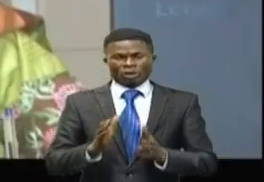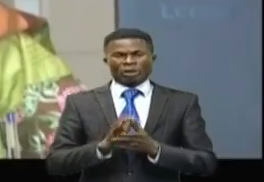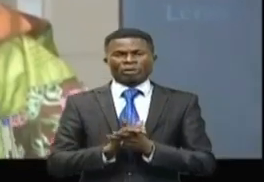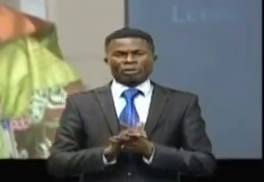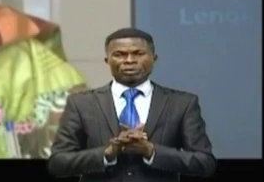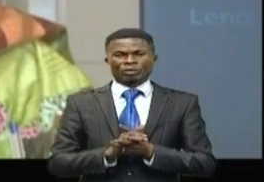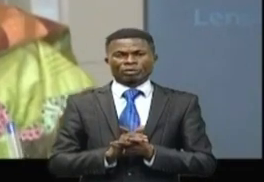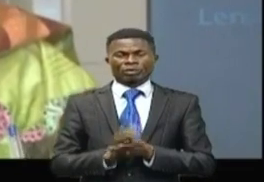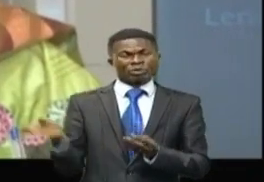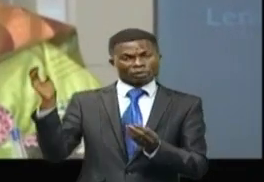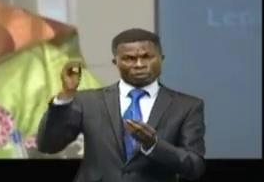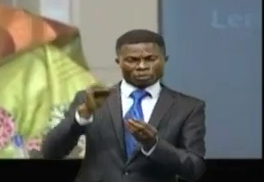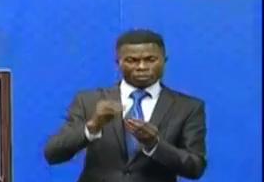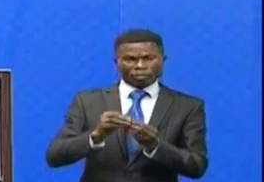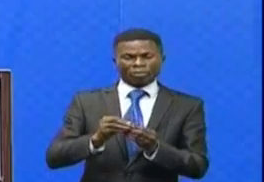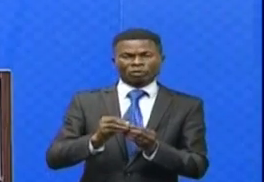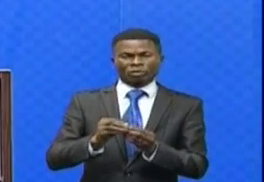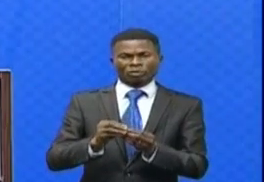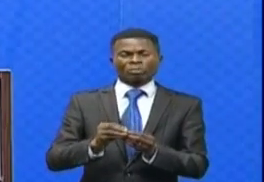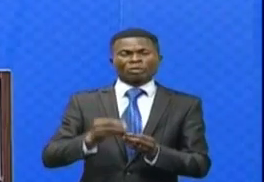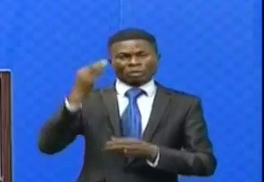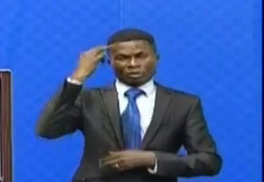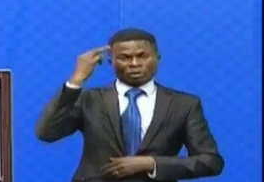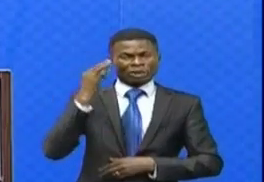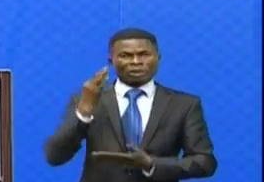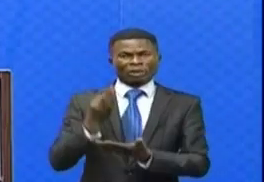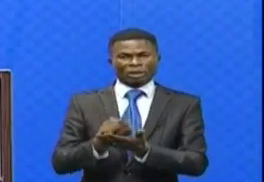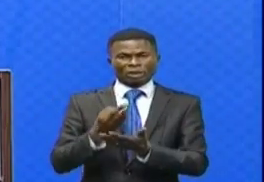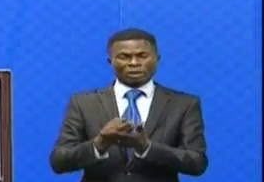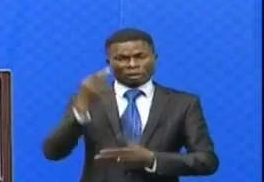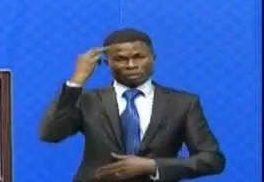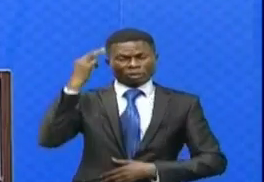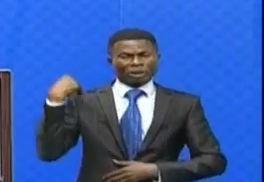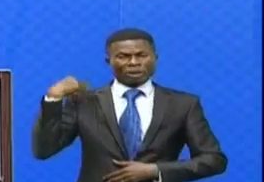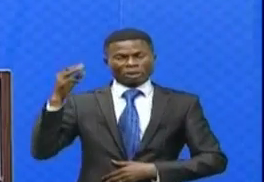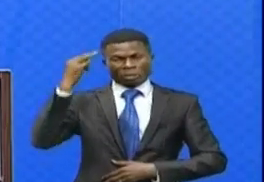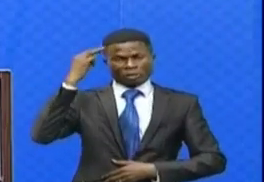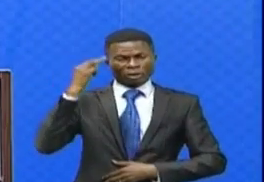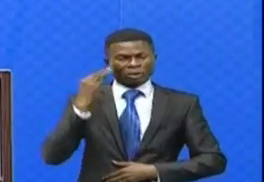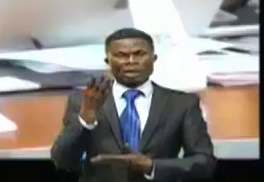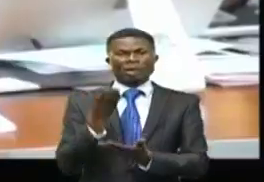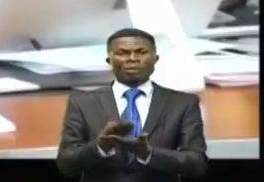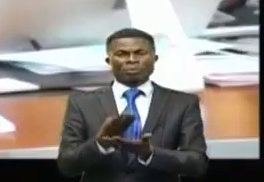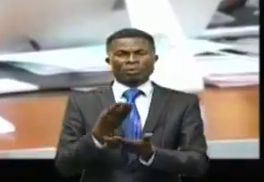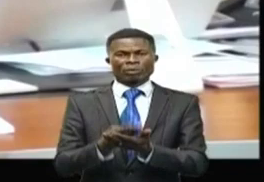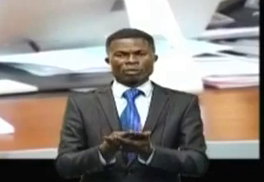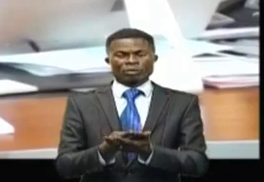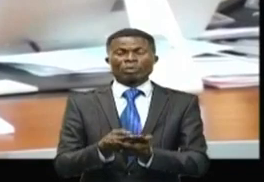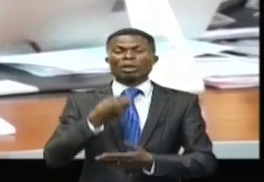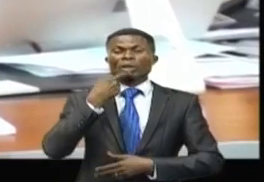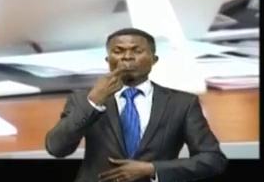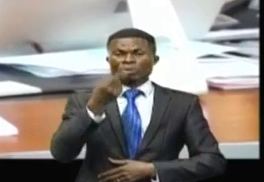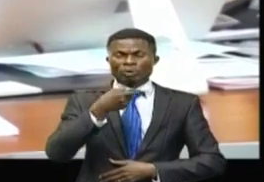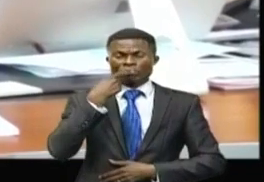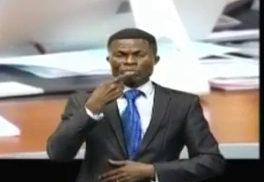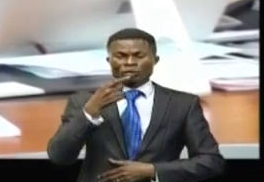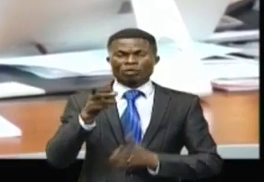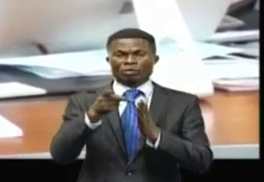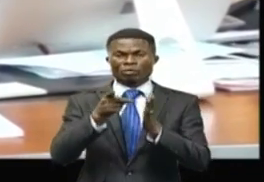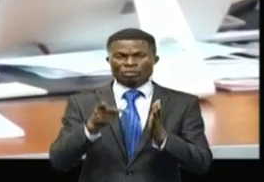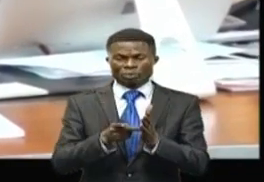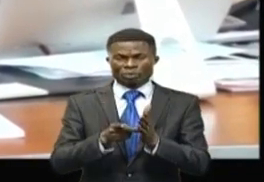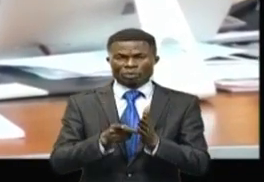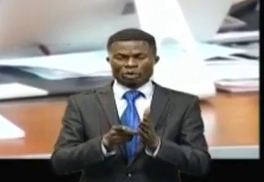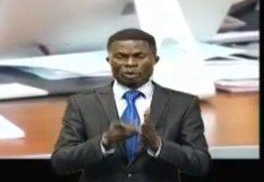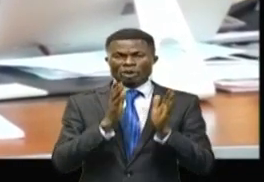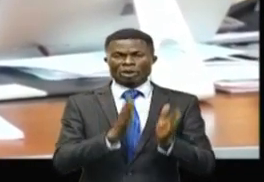complétant le ministre de ses noces le ministre d'état ministre du budget est revenu sur les principaux axes pour